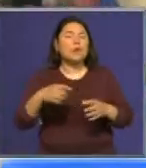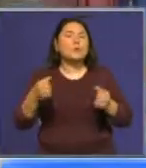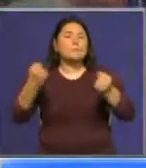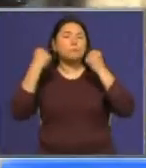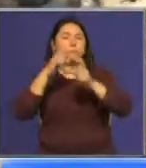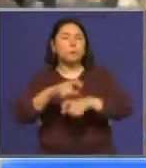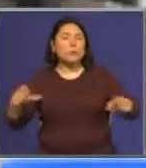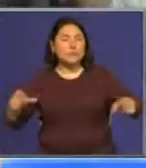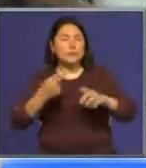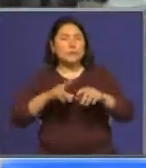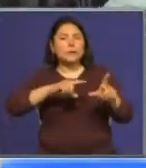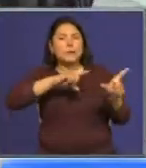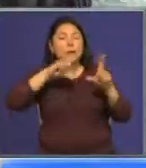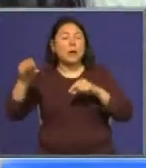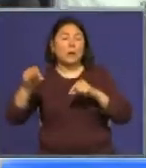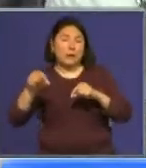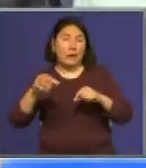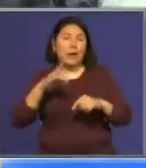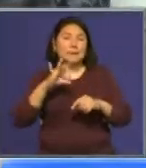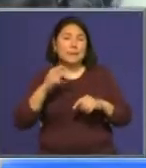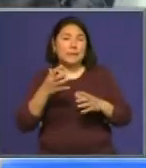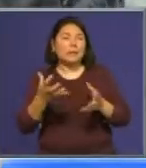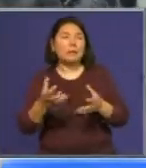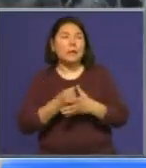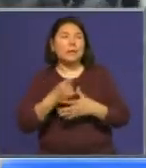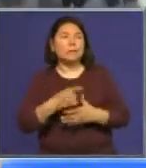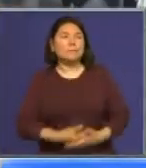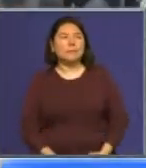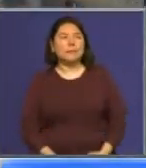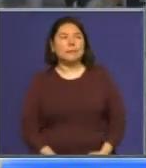шеберлері соған әзірлікті күшейтпек. Ақсындар Табылдар, Ролан Аметұлы, Каспи Ақпарат.